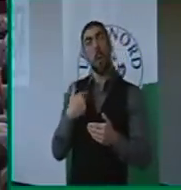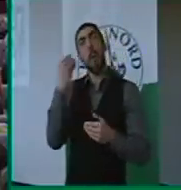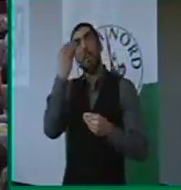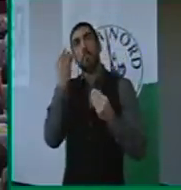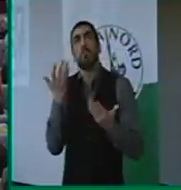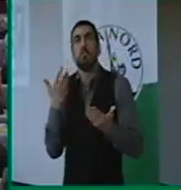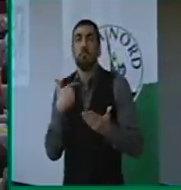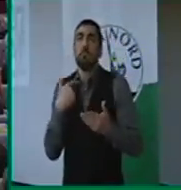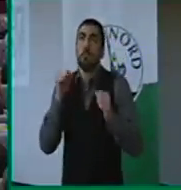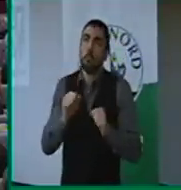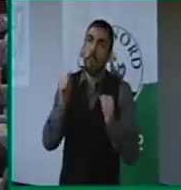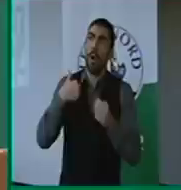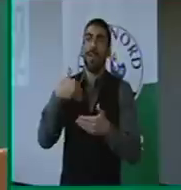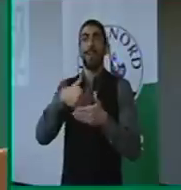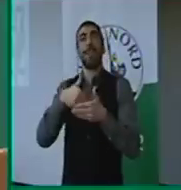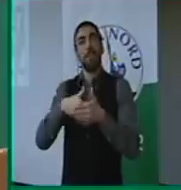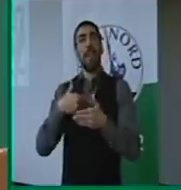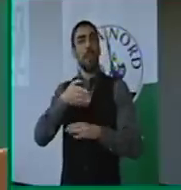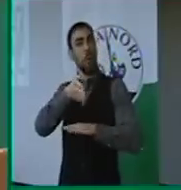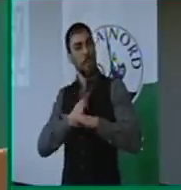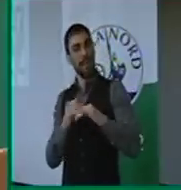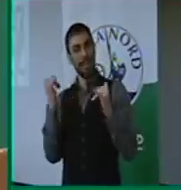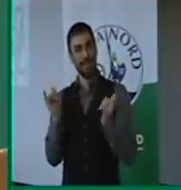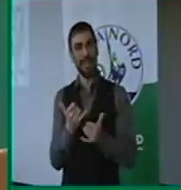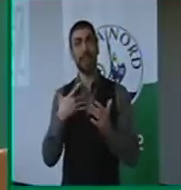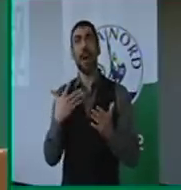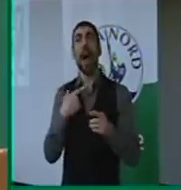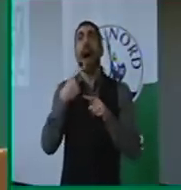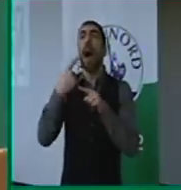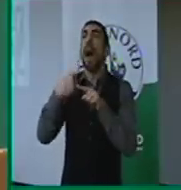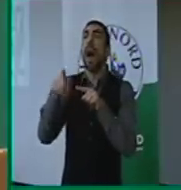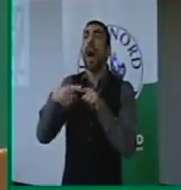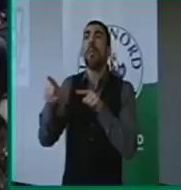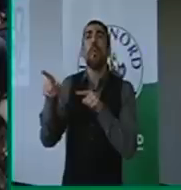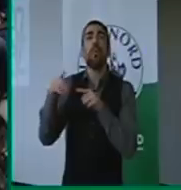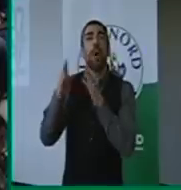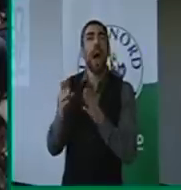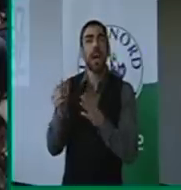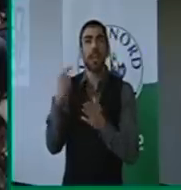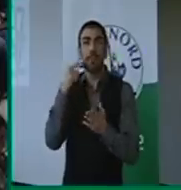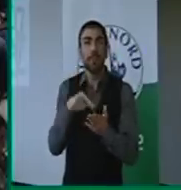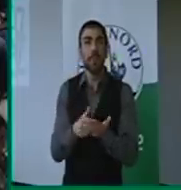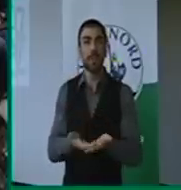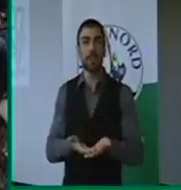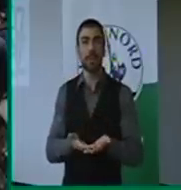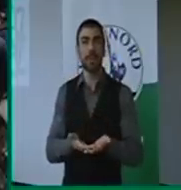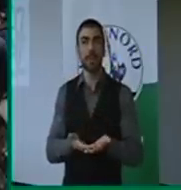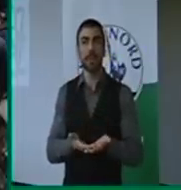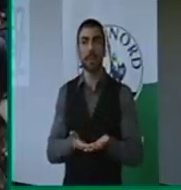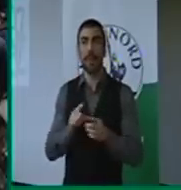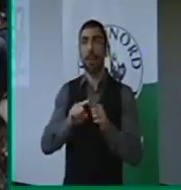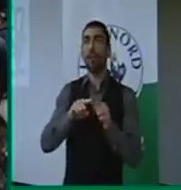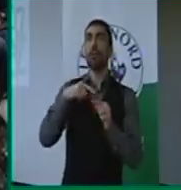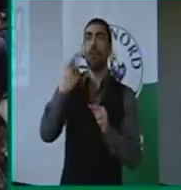pensare di di mezzare La mia paga ma poi la mia rata del mutuo è sempre quella ma ma poi